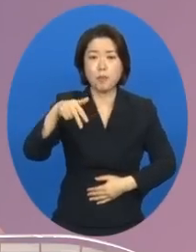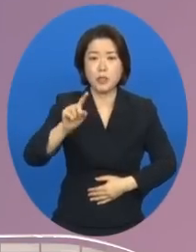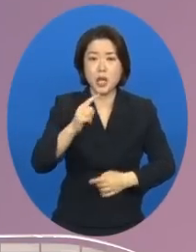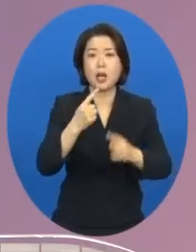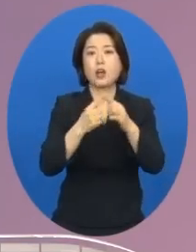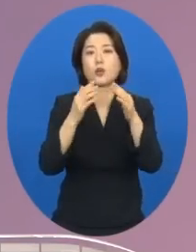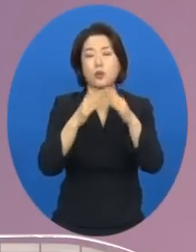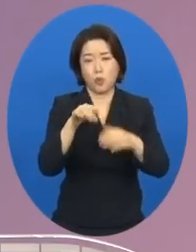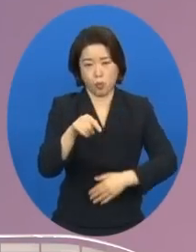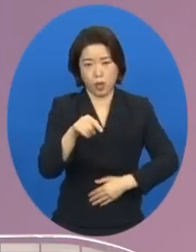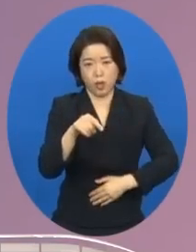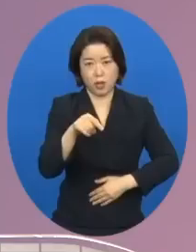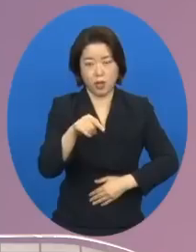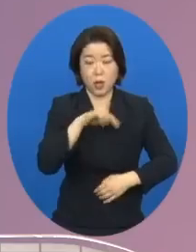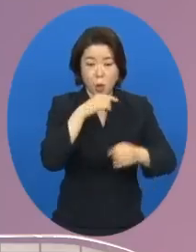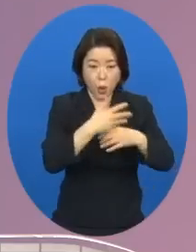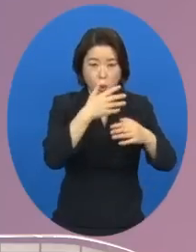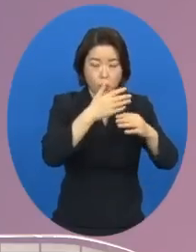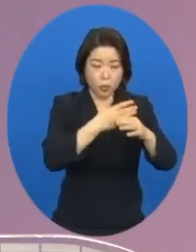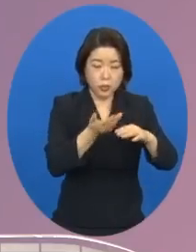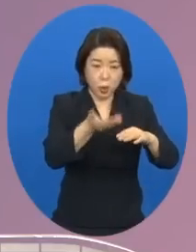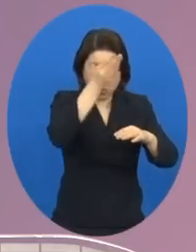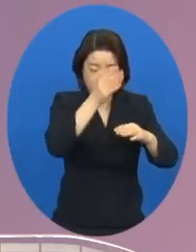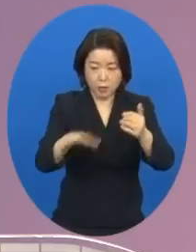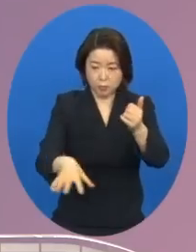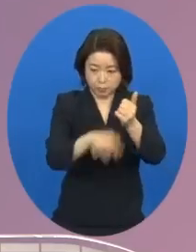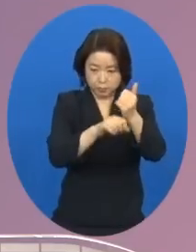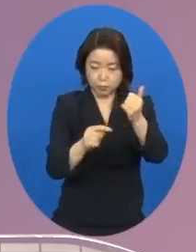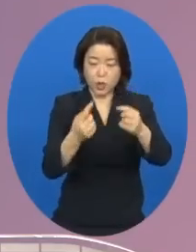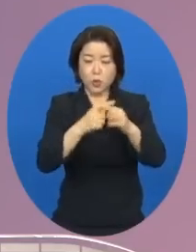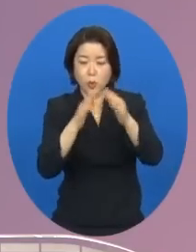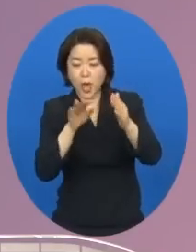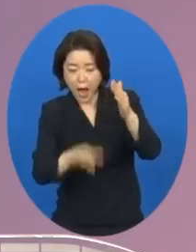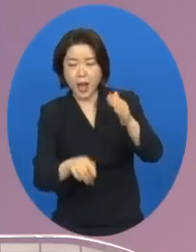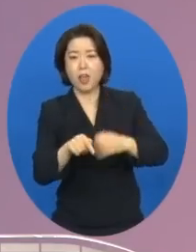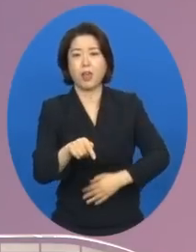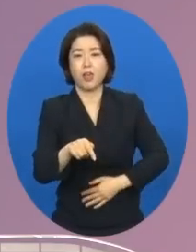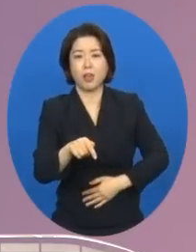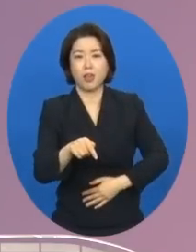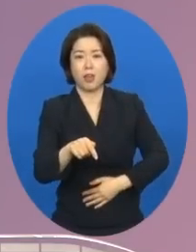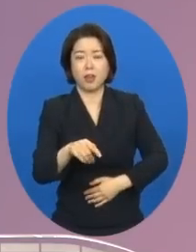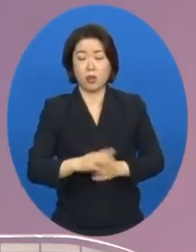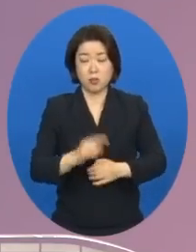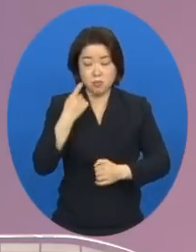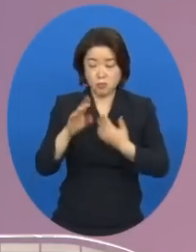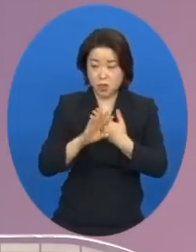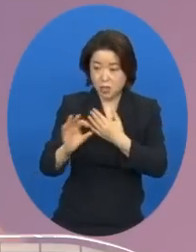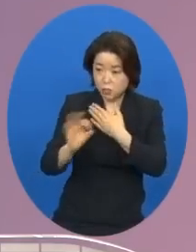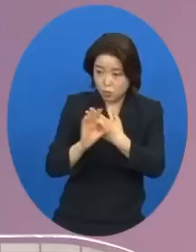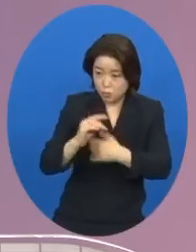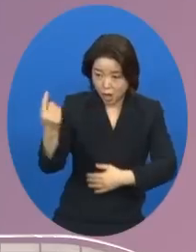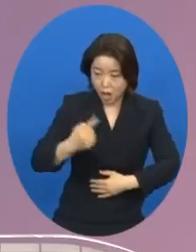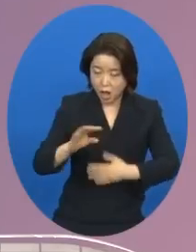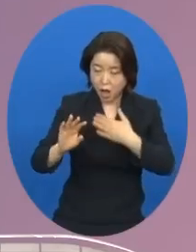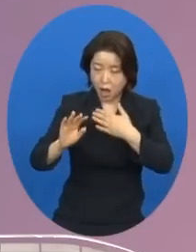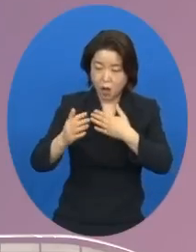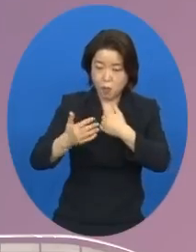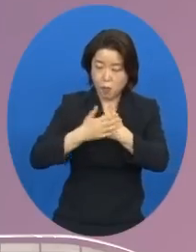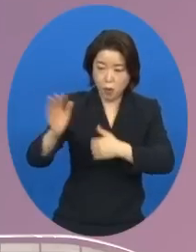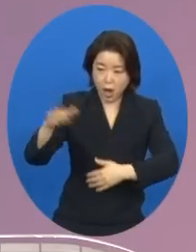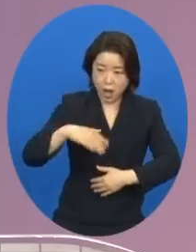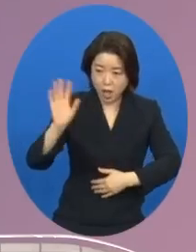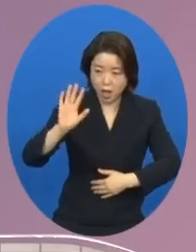이제는 공산당이 교회 위에 있는 거예요. 만약에 협조 안 하면 감옥에 들어가야